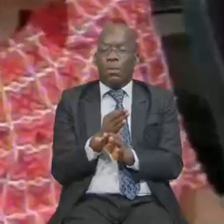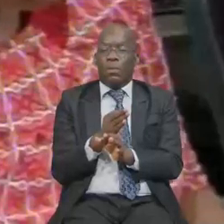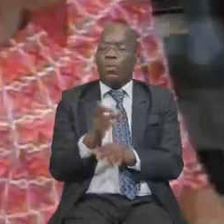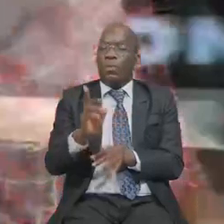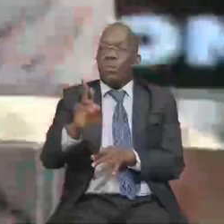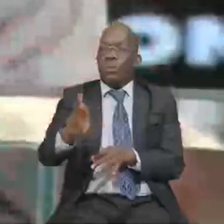Romains 10,